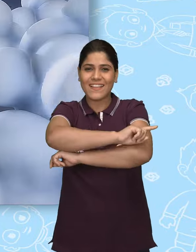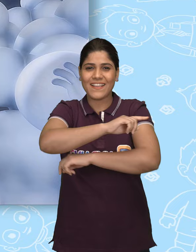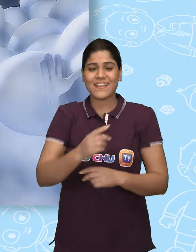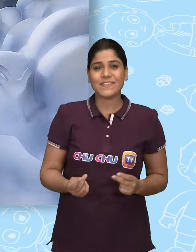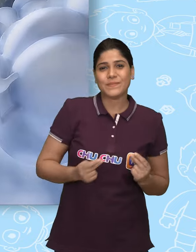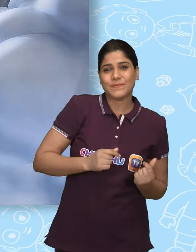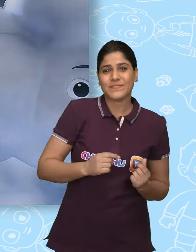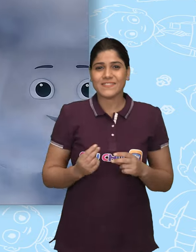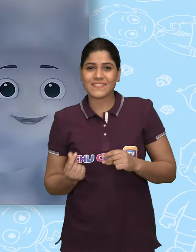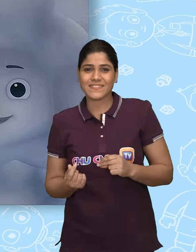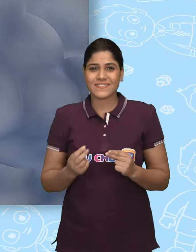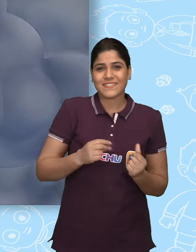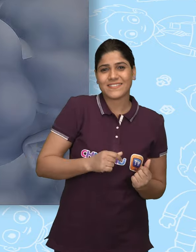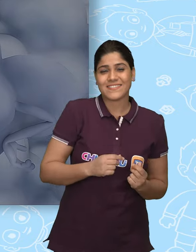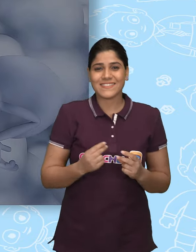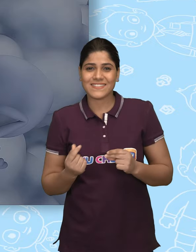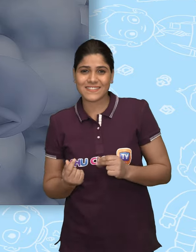दिन।